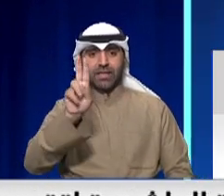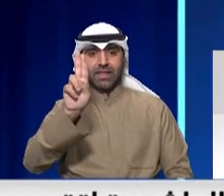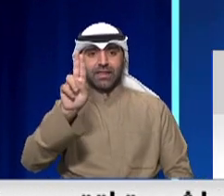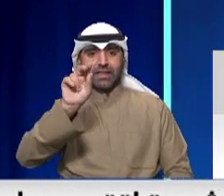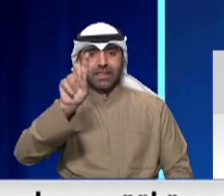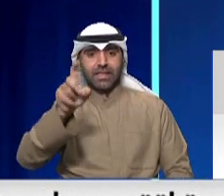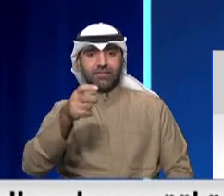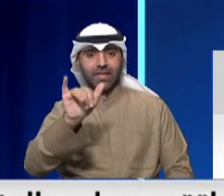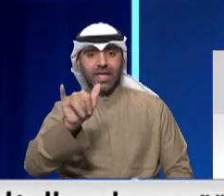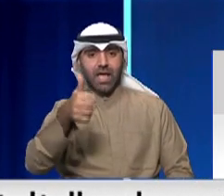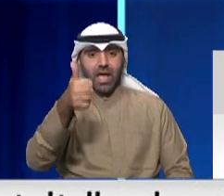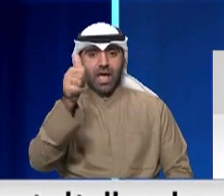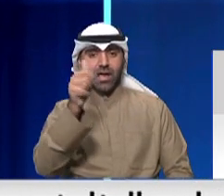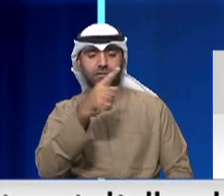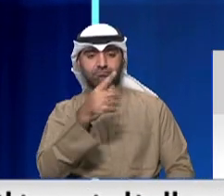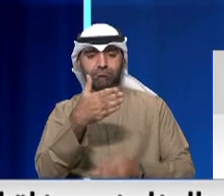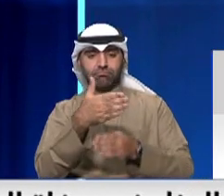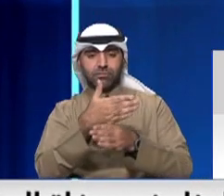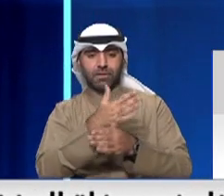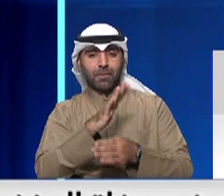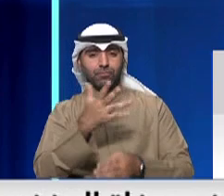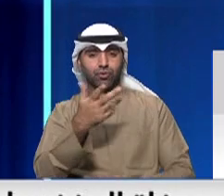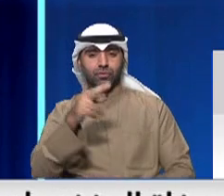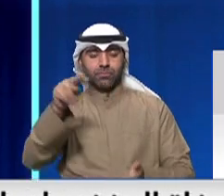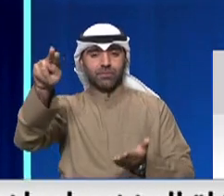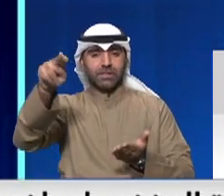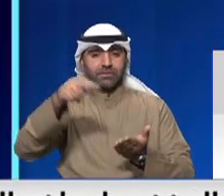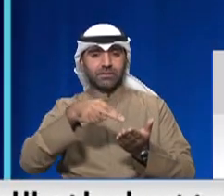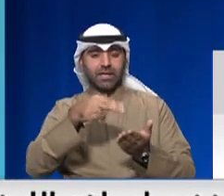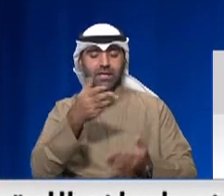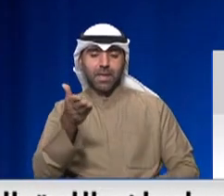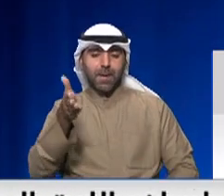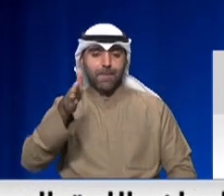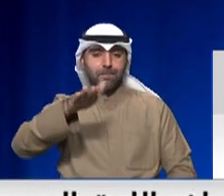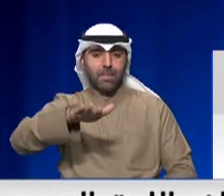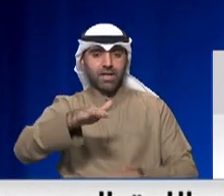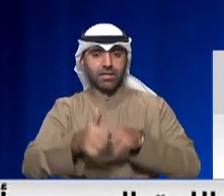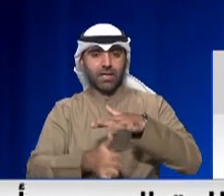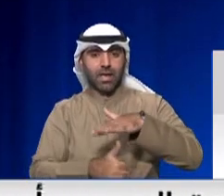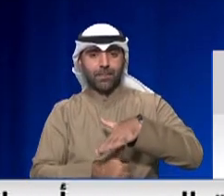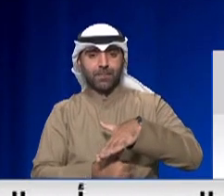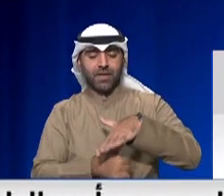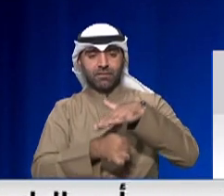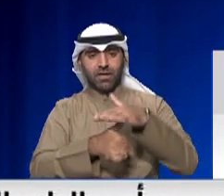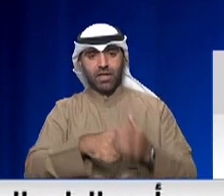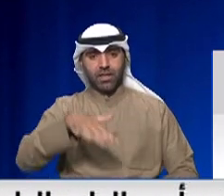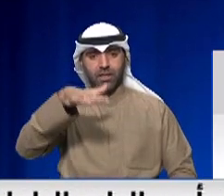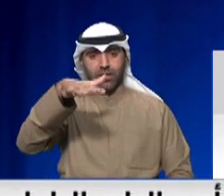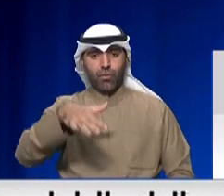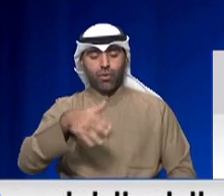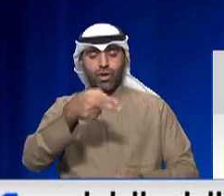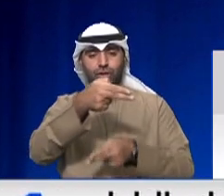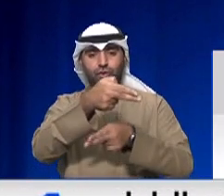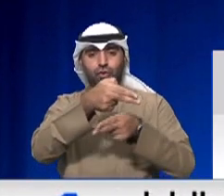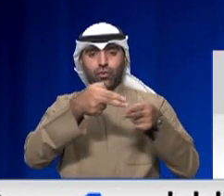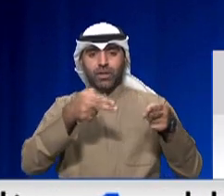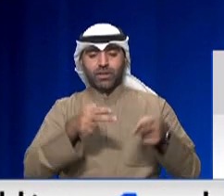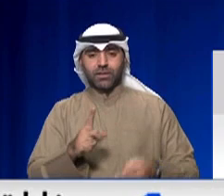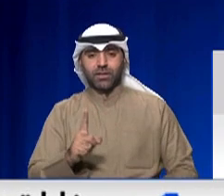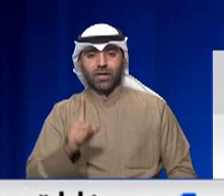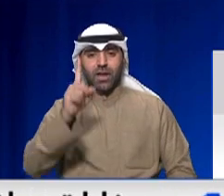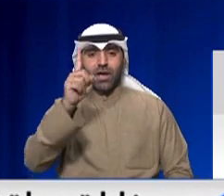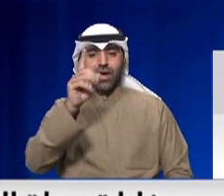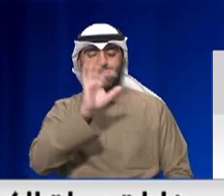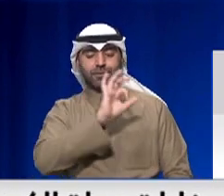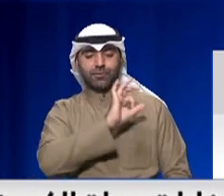وصادق مواساته لسموه رعاه الله بوفاه صاحب السمو امير البلاد الراحل الشيخ نواف الاحمد الجابر